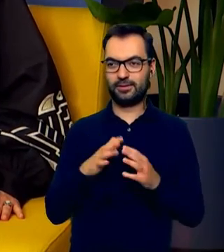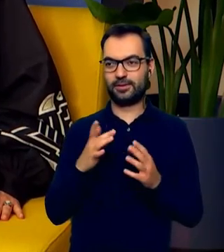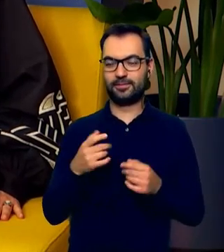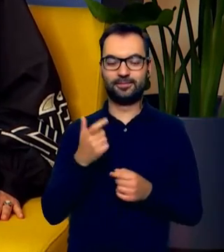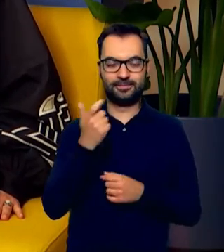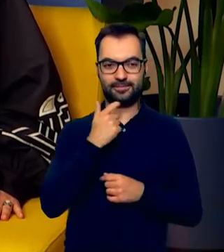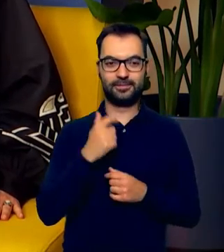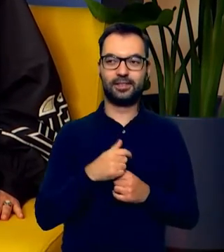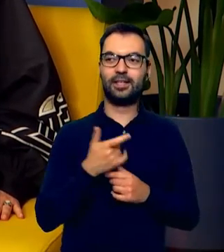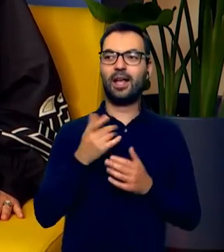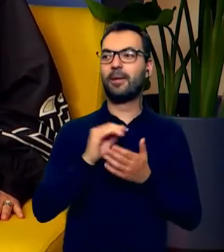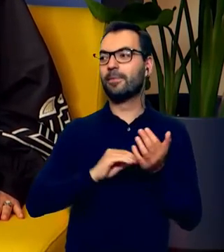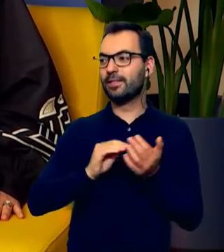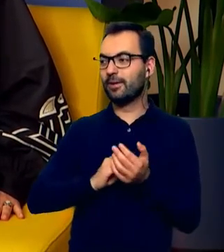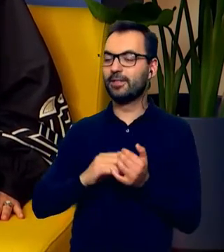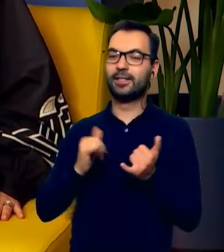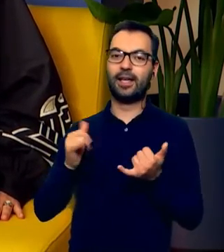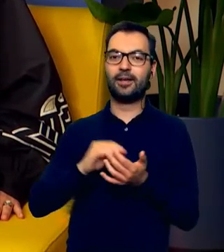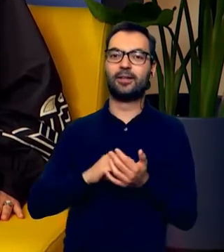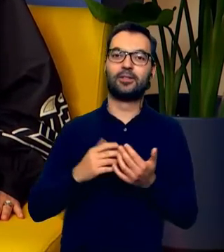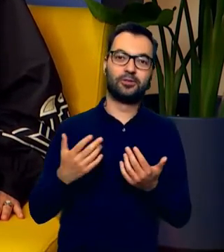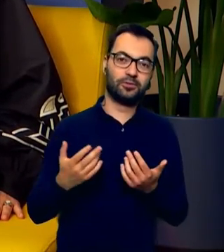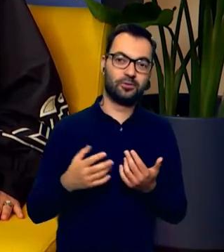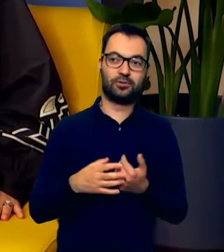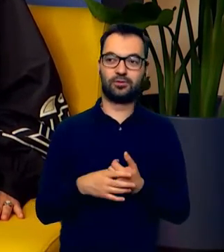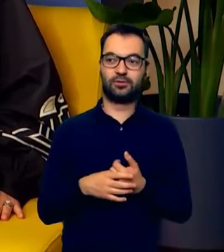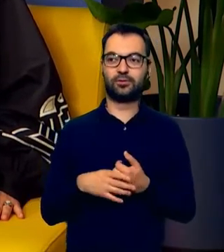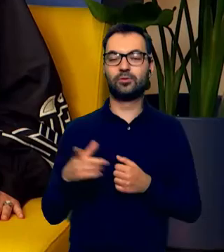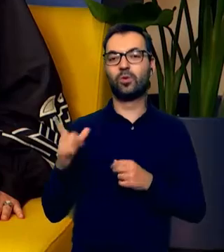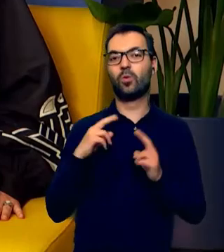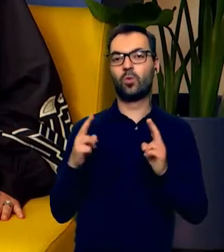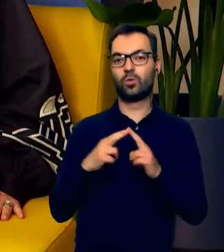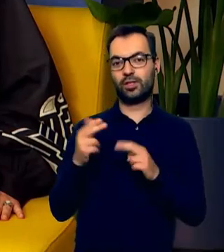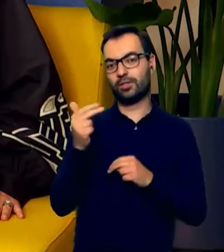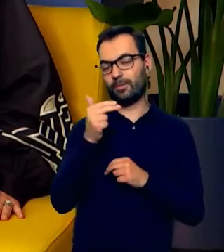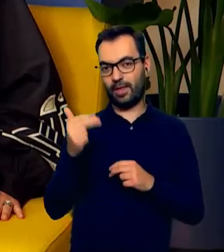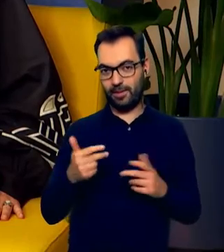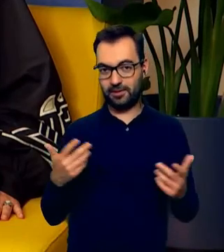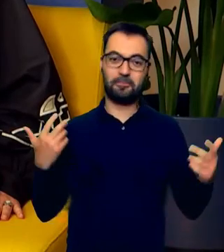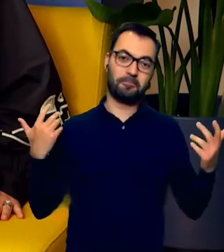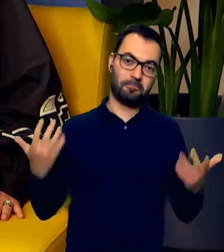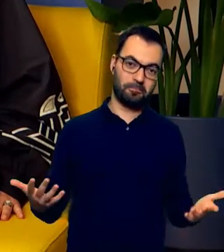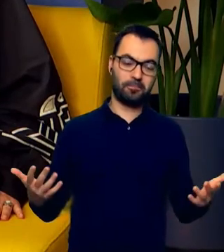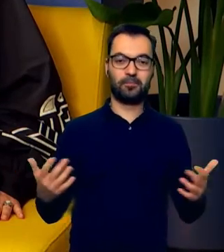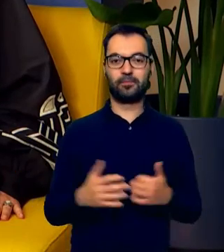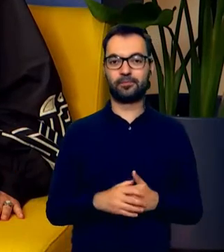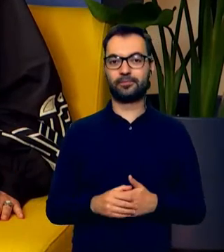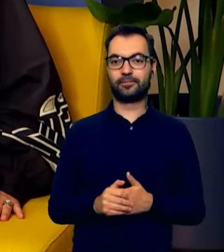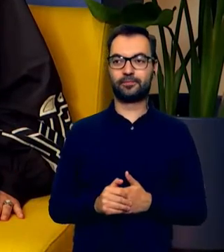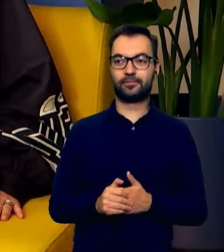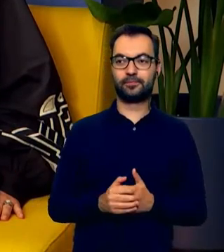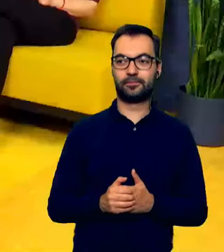Tak. A jakbyśmy tę książkę pisały, wiesz co, ustalałyśmy tematy i